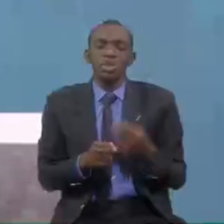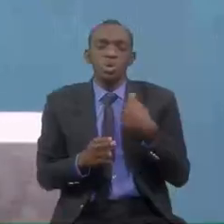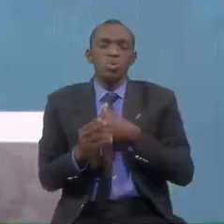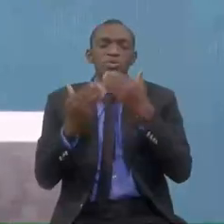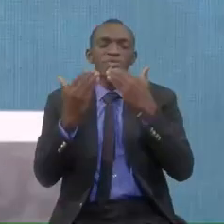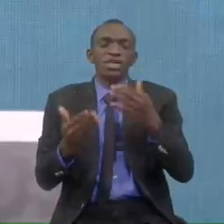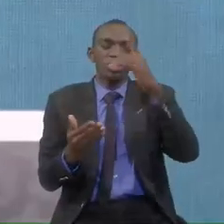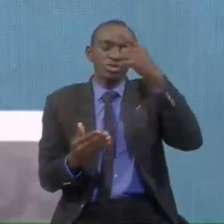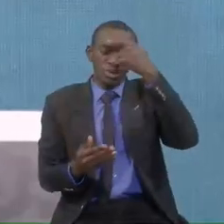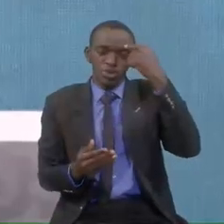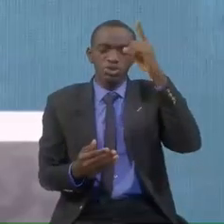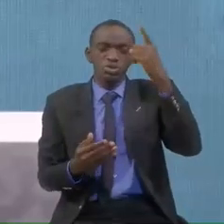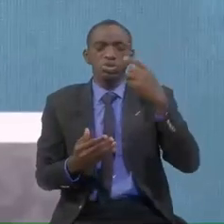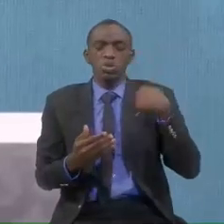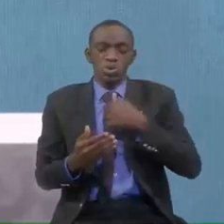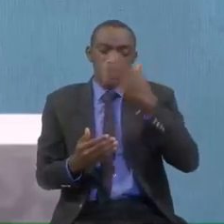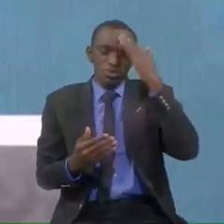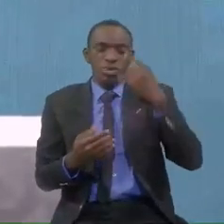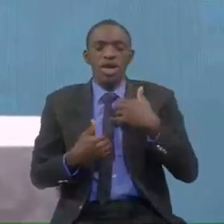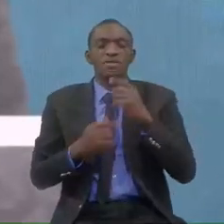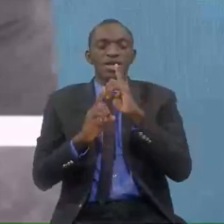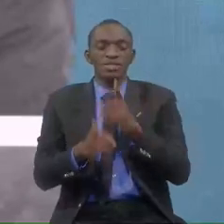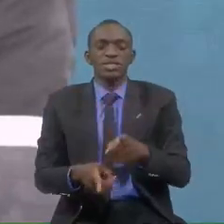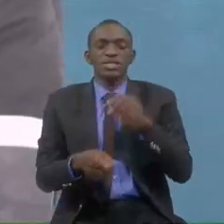Nous te remercions parce que tu nous as exaucés.